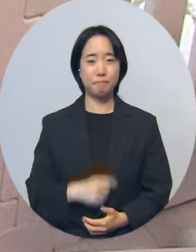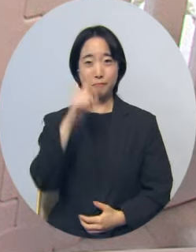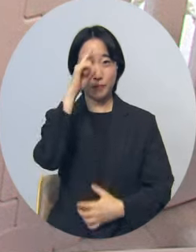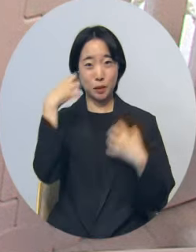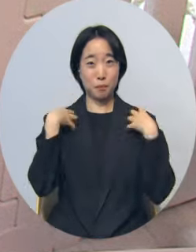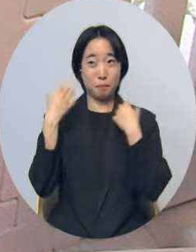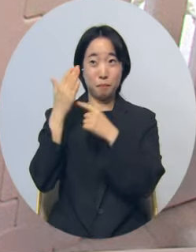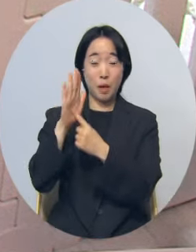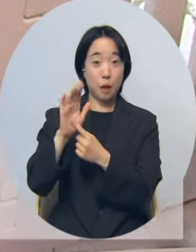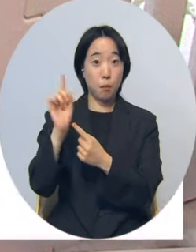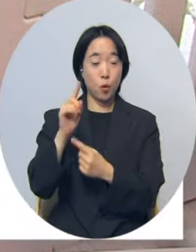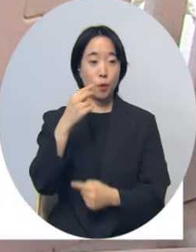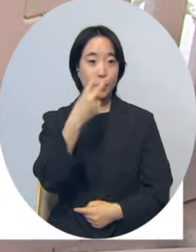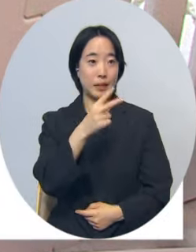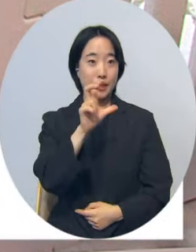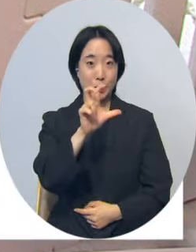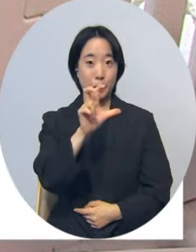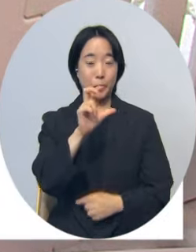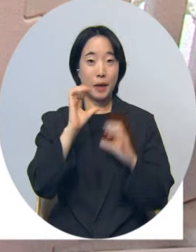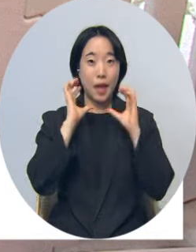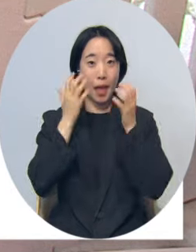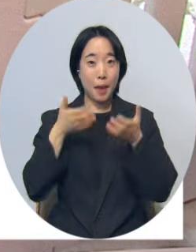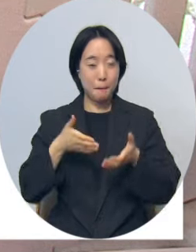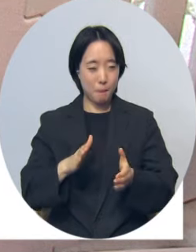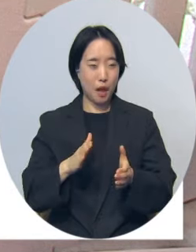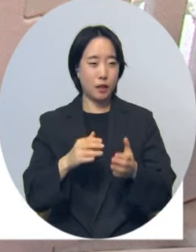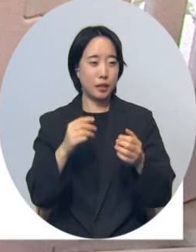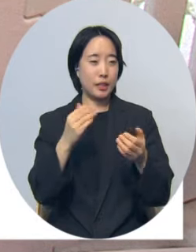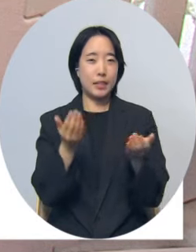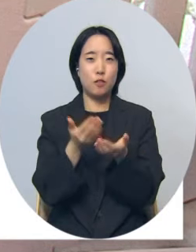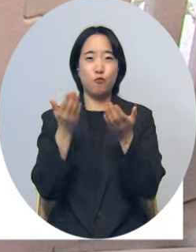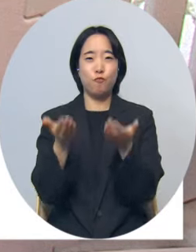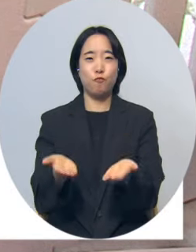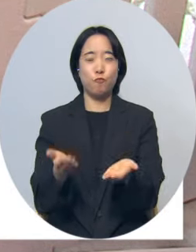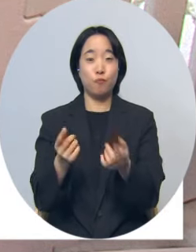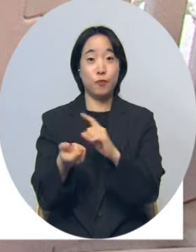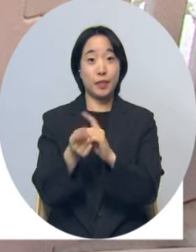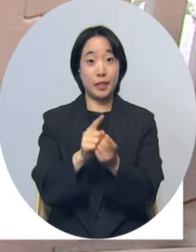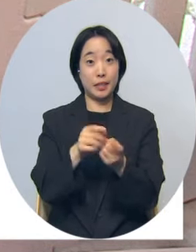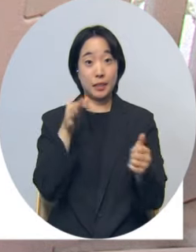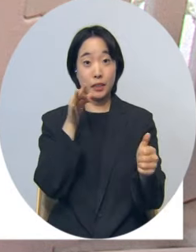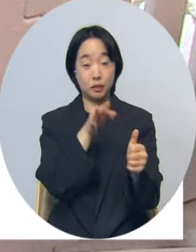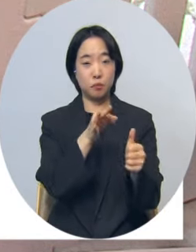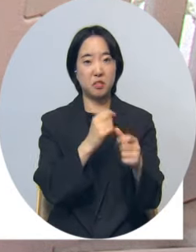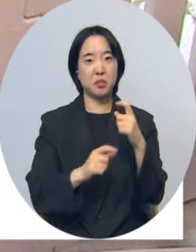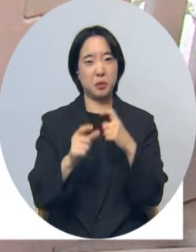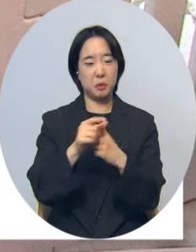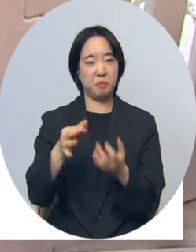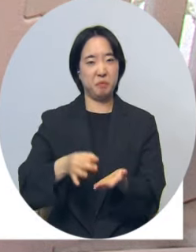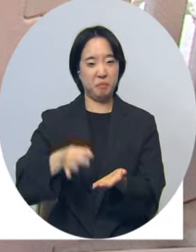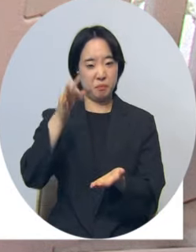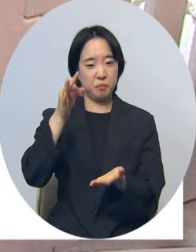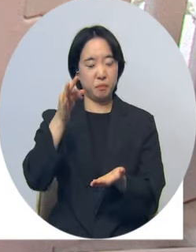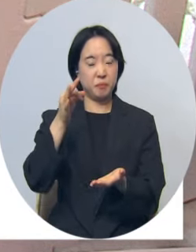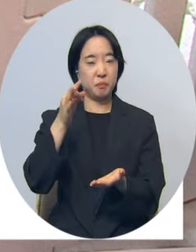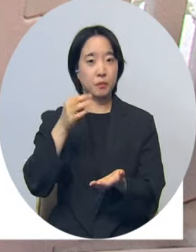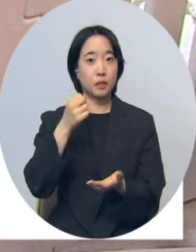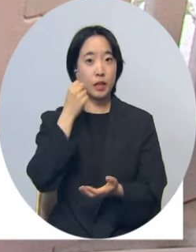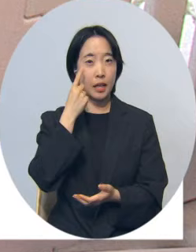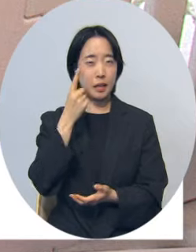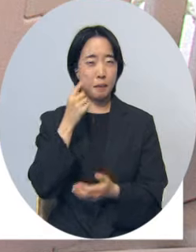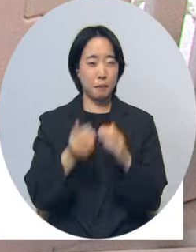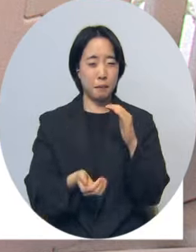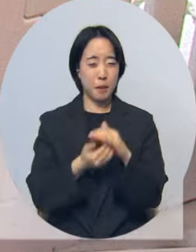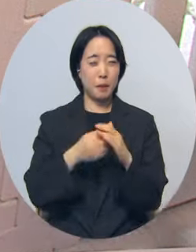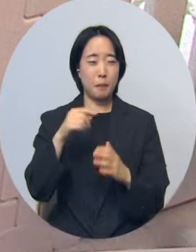2025년도 육아휴직급여 예산에 3조 4천억 원을 투입해서 올해 기준 월 150만 원까지 지급되는